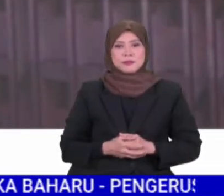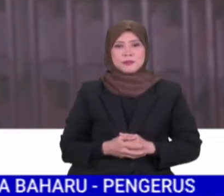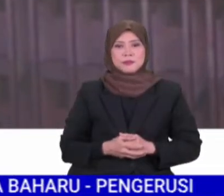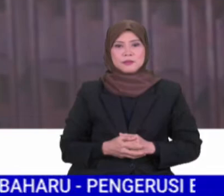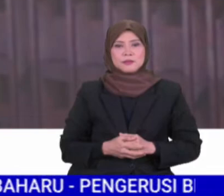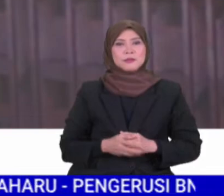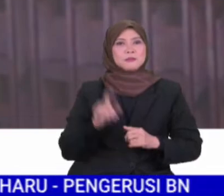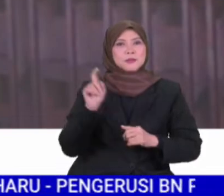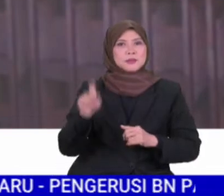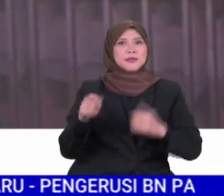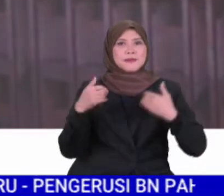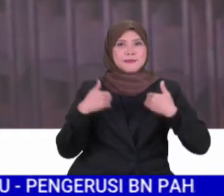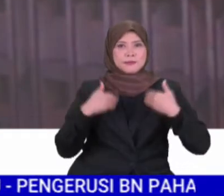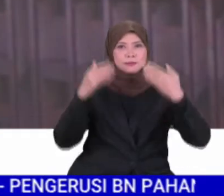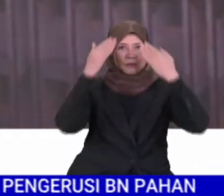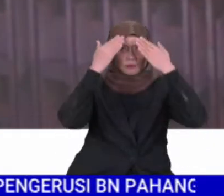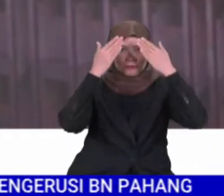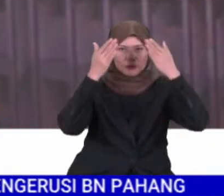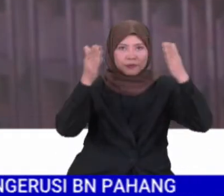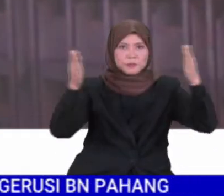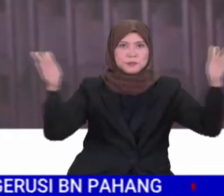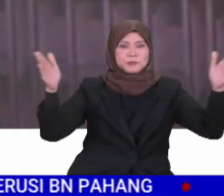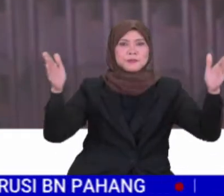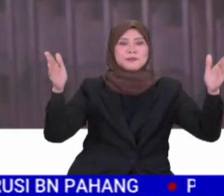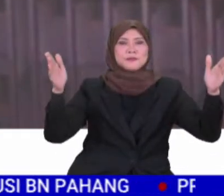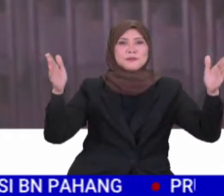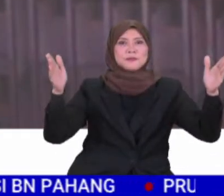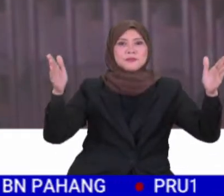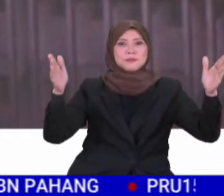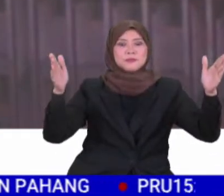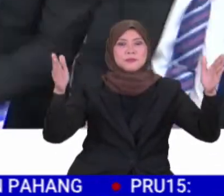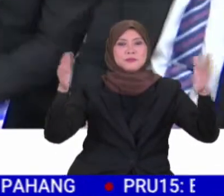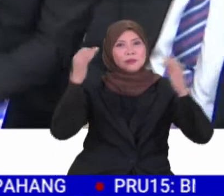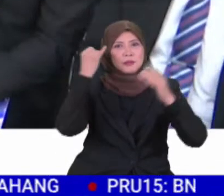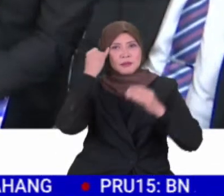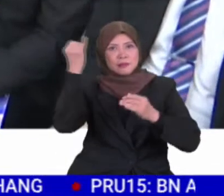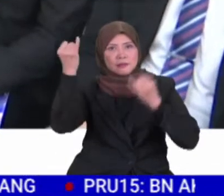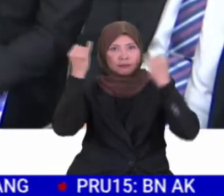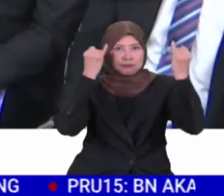sifat keterbukaan kepada pandangan yang kontemporari.